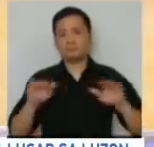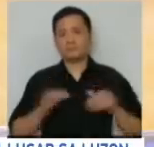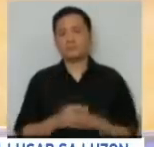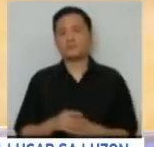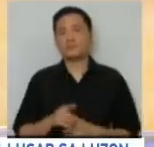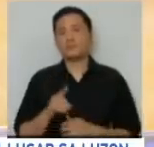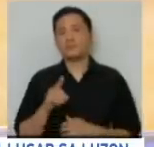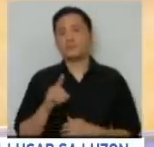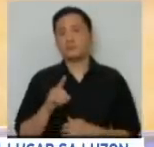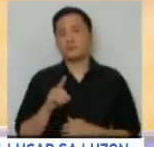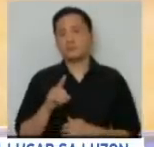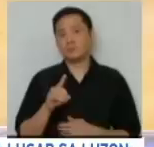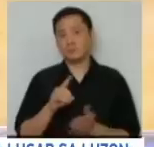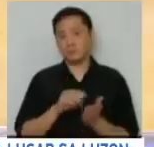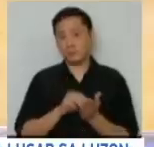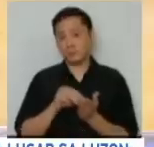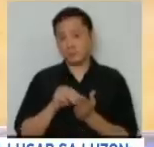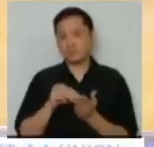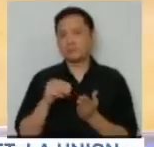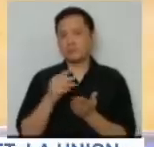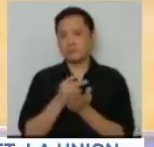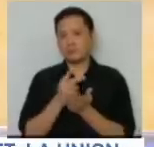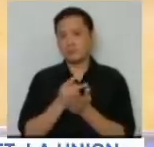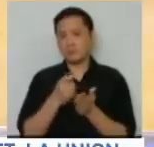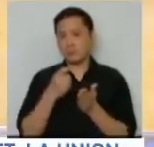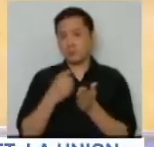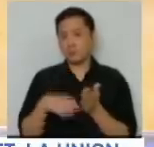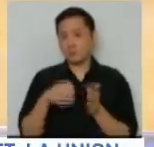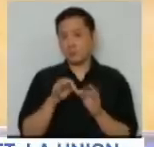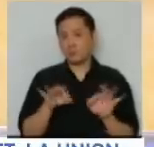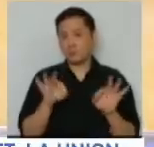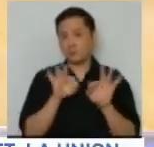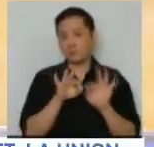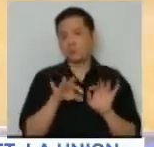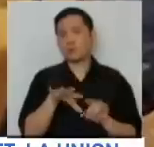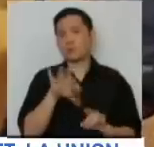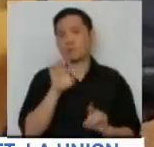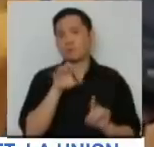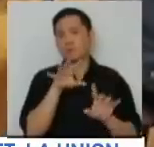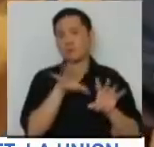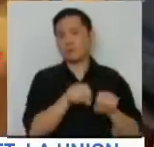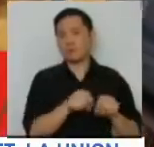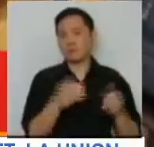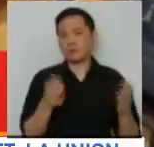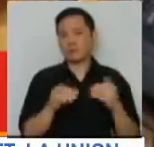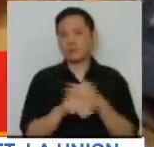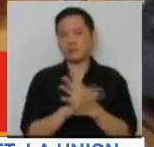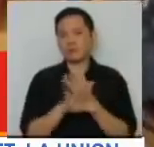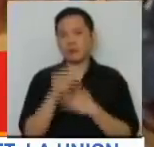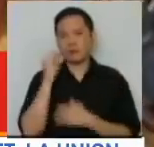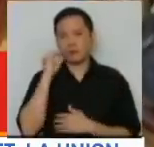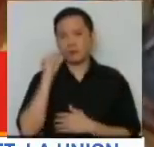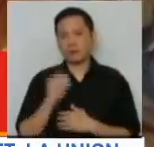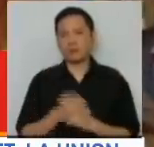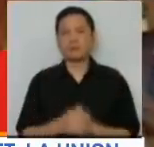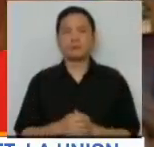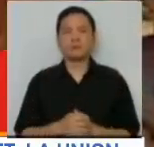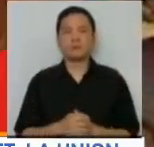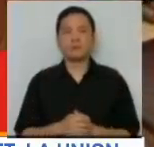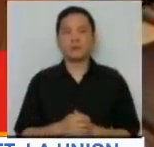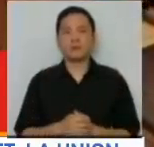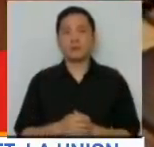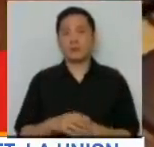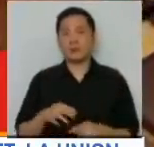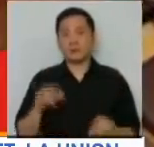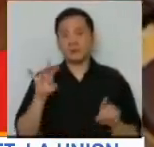droga na sabat sa isang party sa Davao de Oro. Ayon sa mga otoridad, 17 individual ang inaresto sa anti-drug operation sa